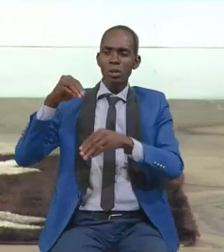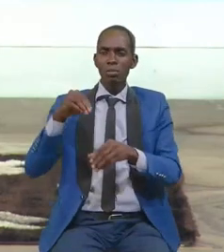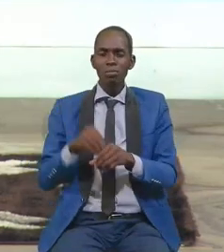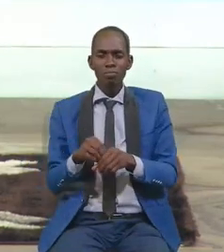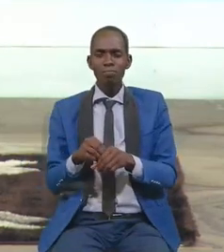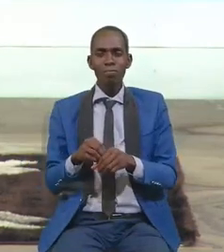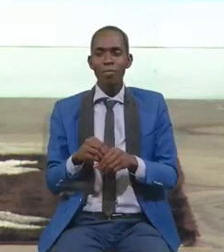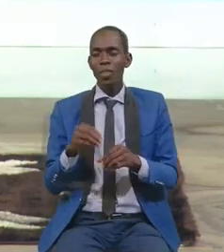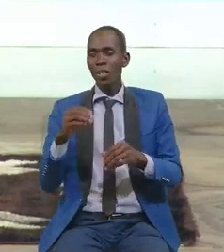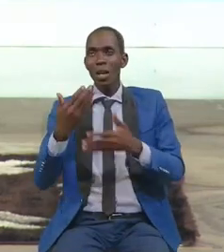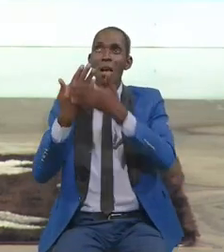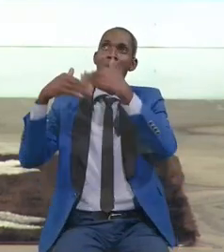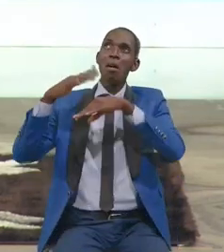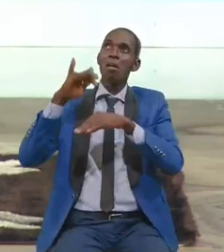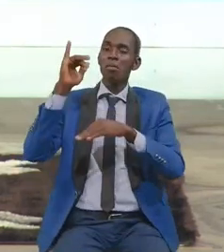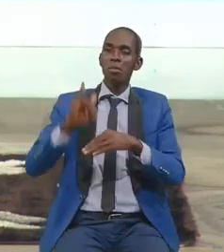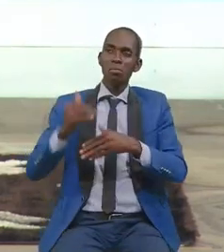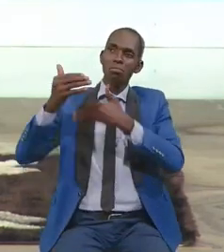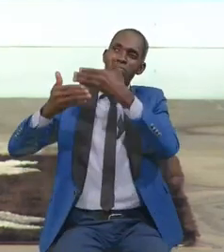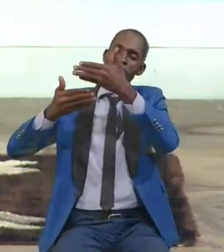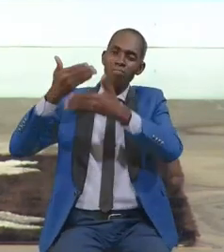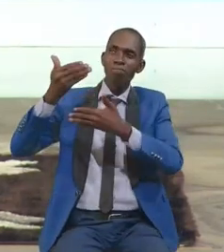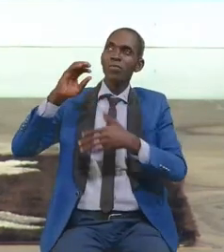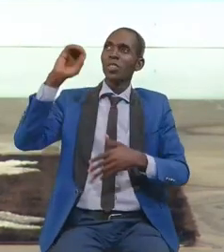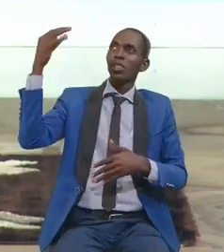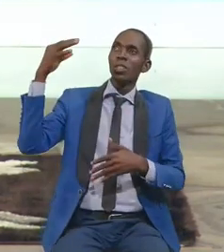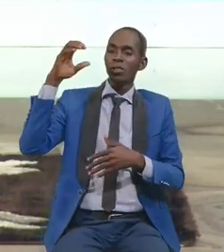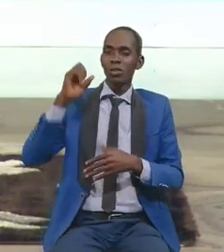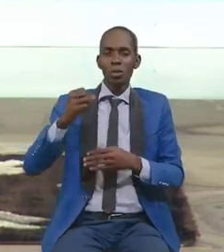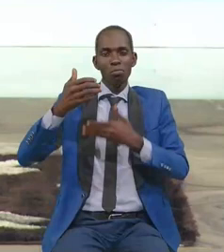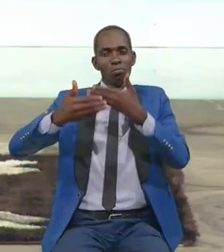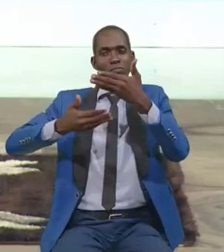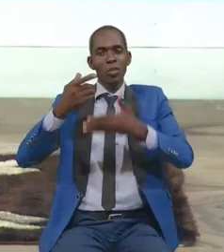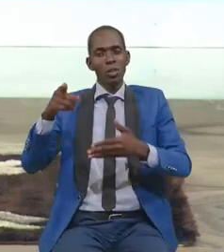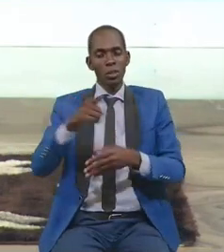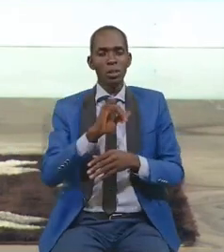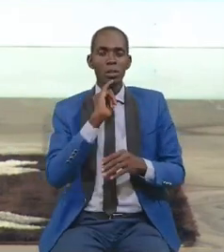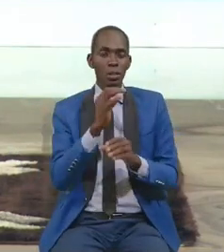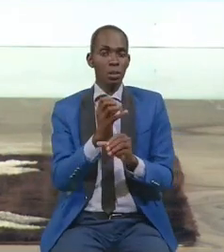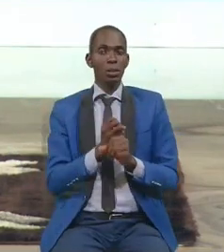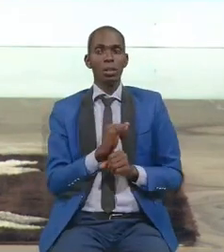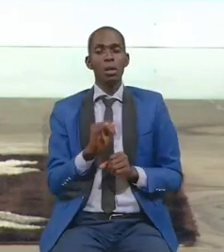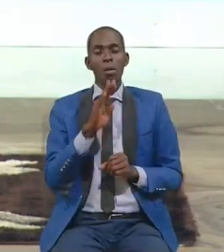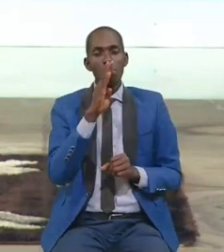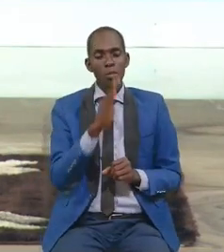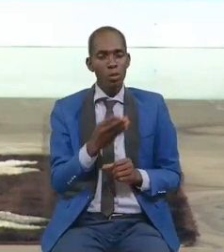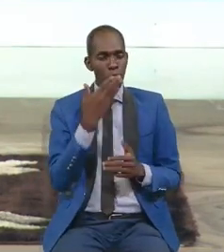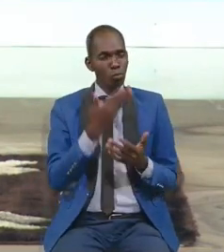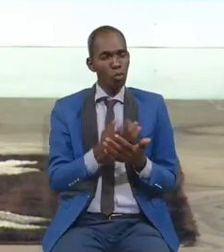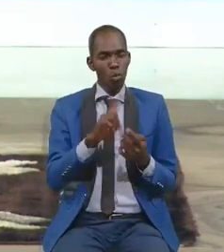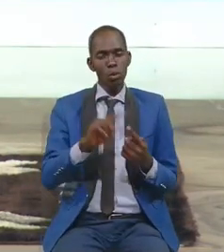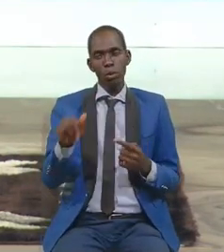progrès céleste, le progrès gracieux qu'il fait. Soyez bons les uns envers les